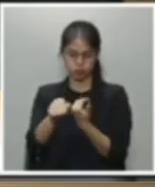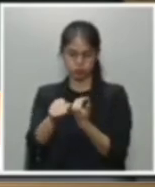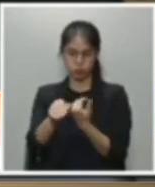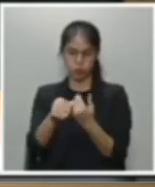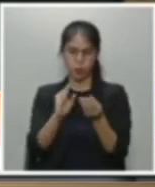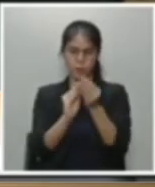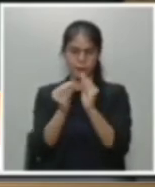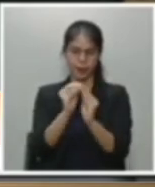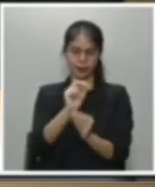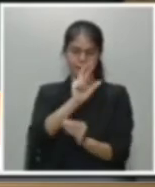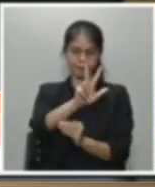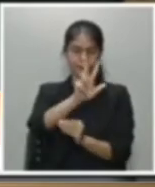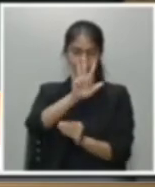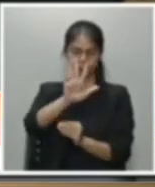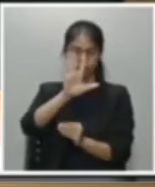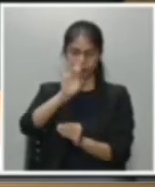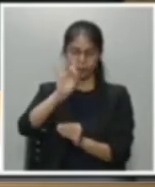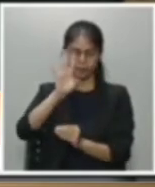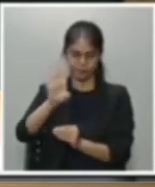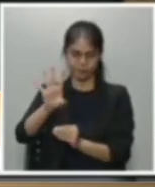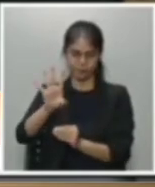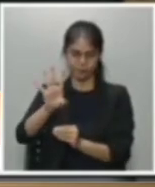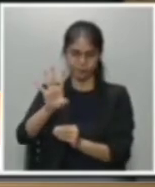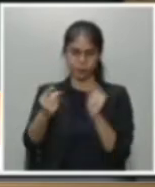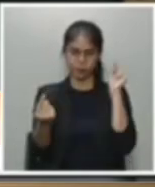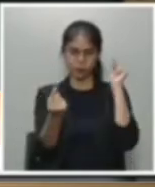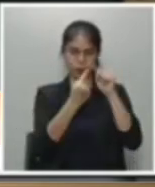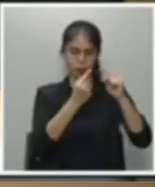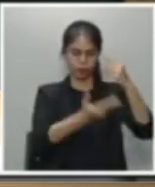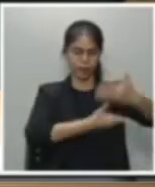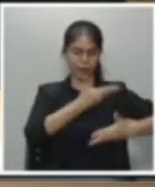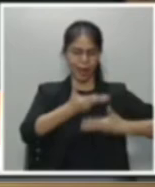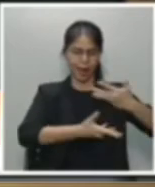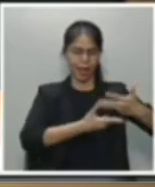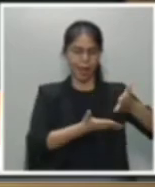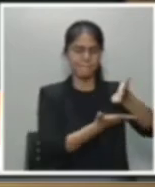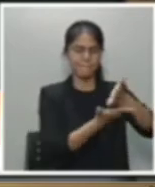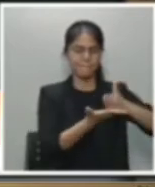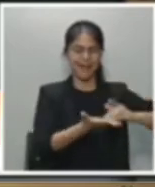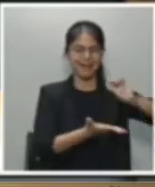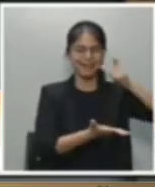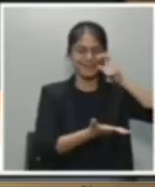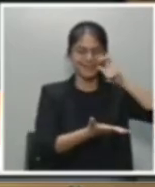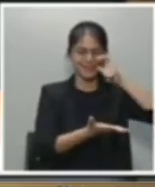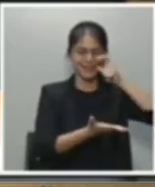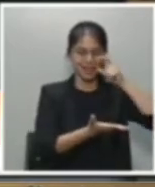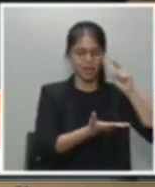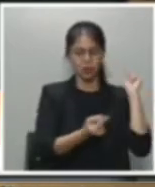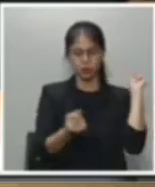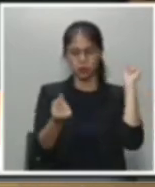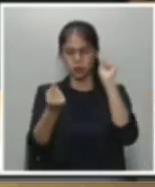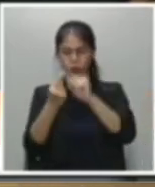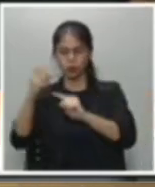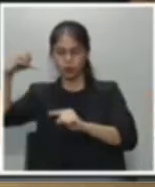ายเลข3584ช่วงตลาดบางใหญ่เก่าถึงการไฟฟ้าบางให